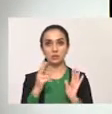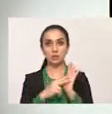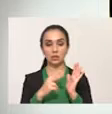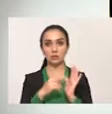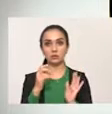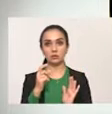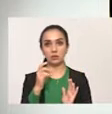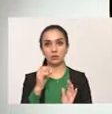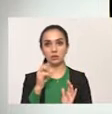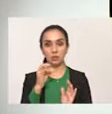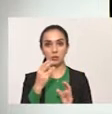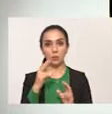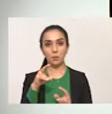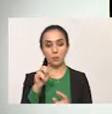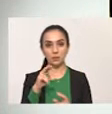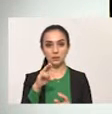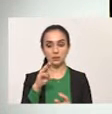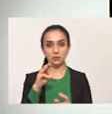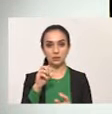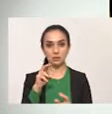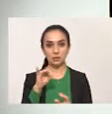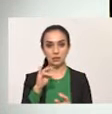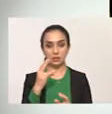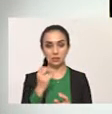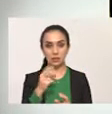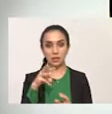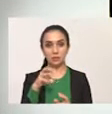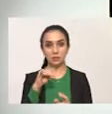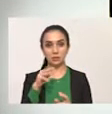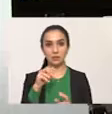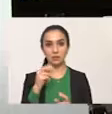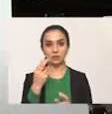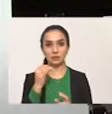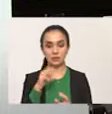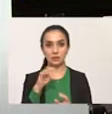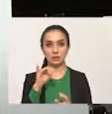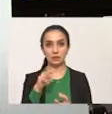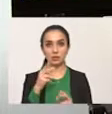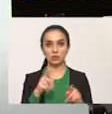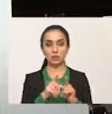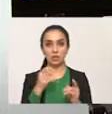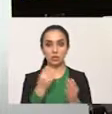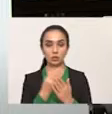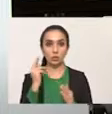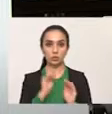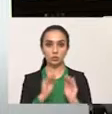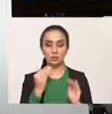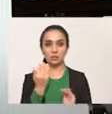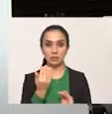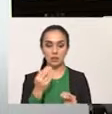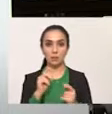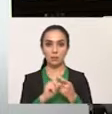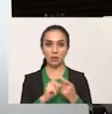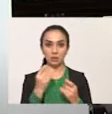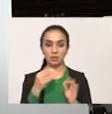гармогония, 9 бацилла, 10 метатик ип. Aziz o'quvchilar, siz